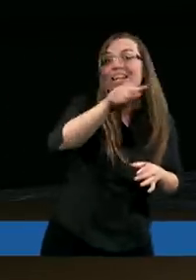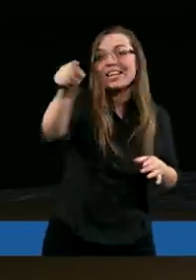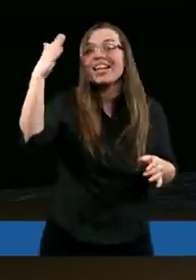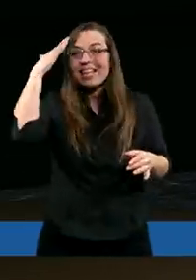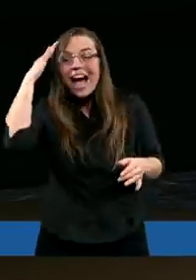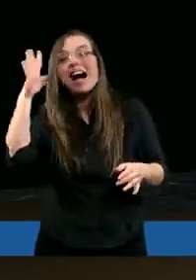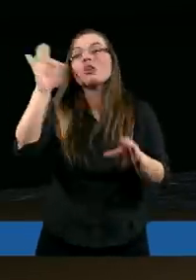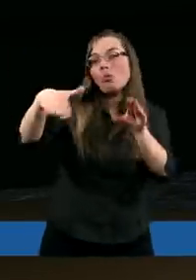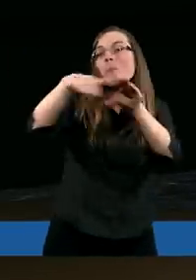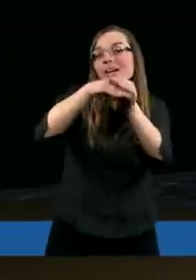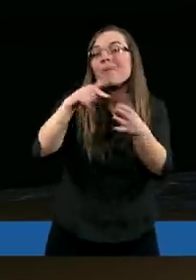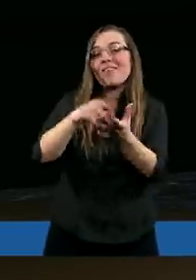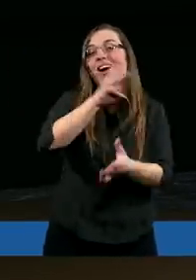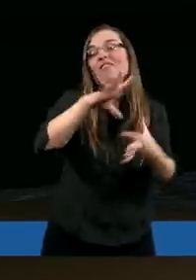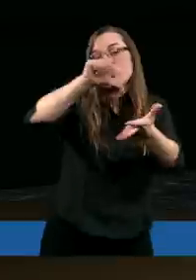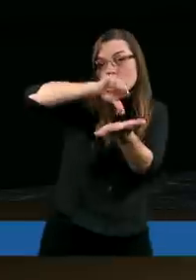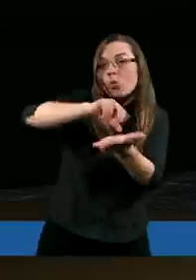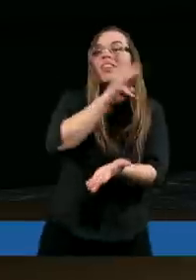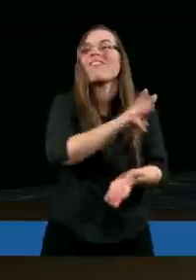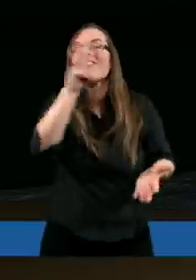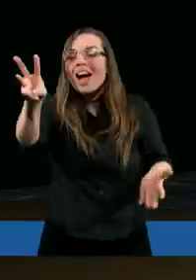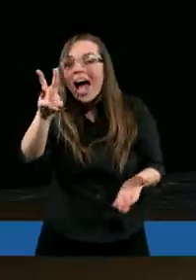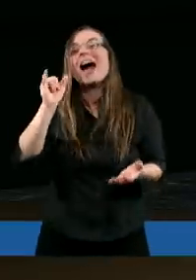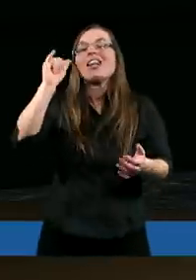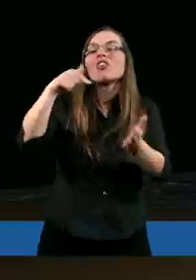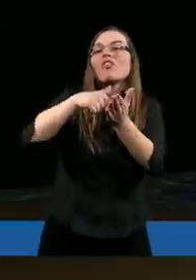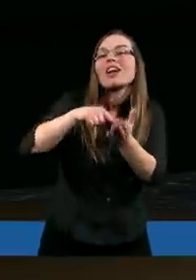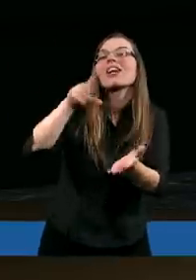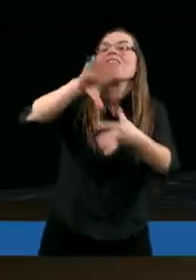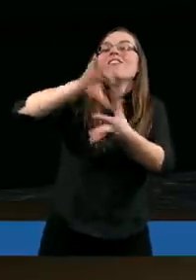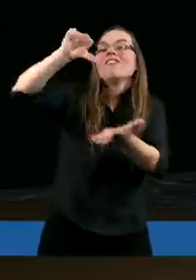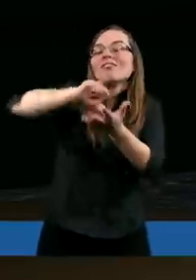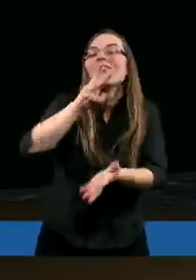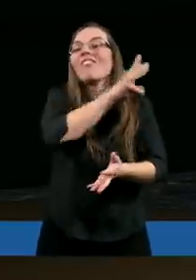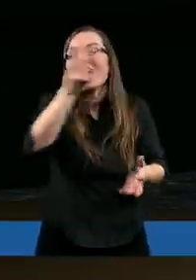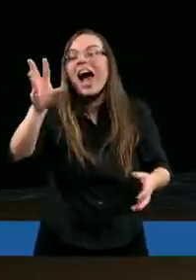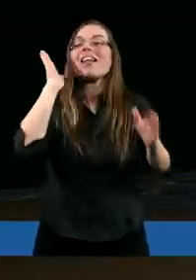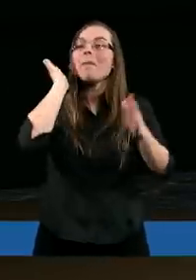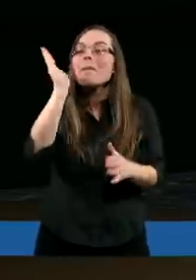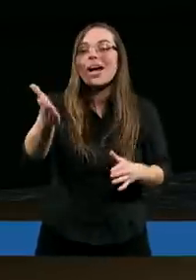bo przebywa wśród was i w was będzie.